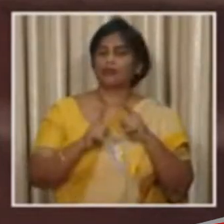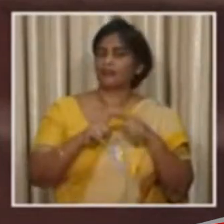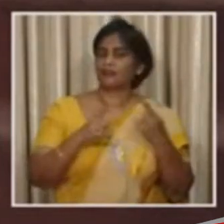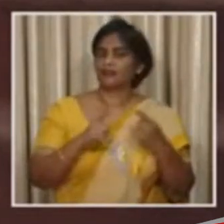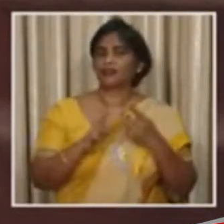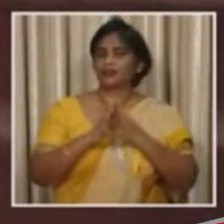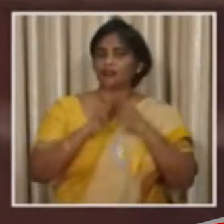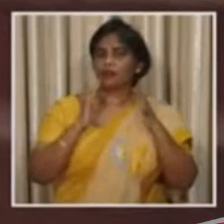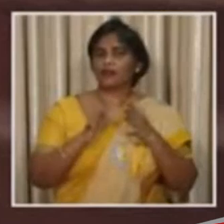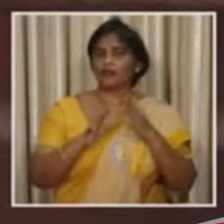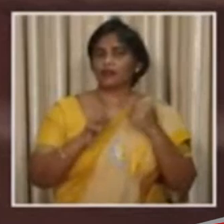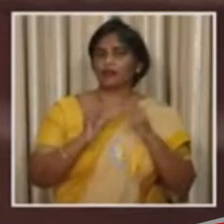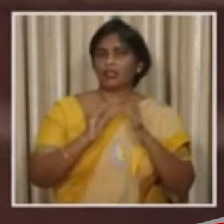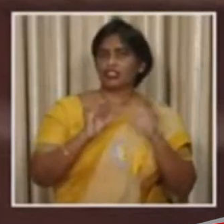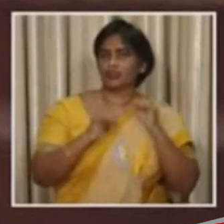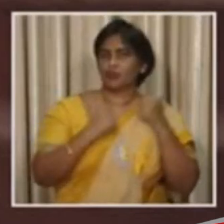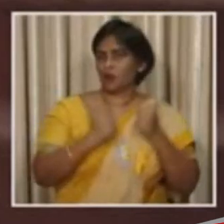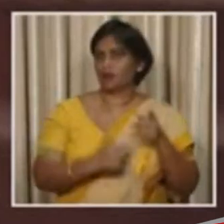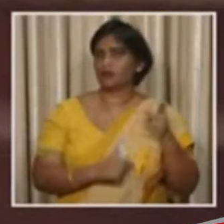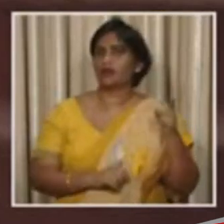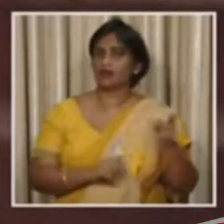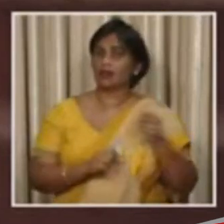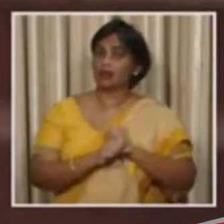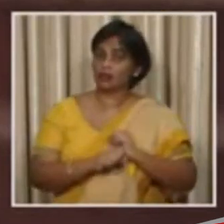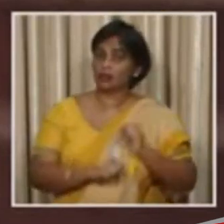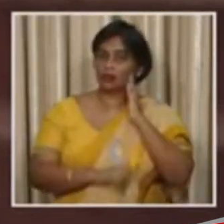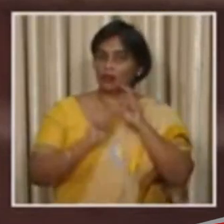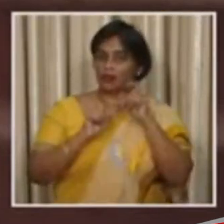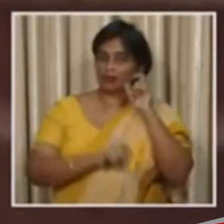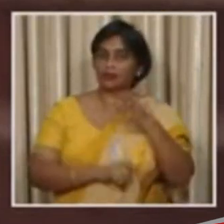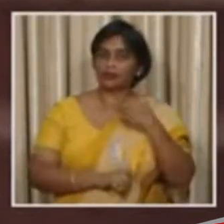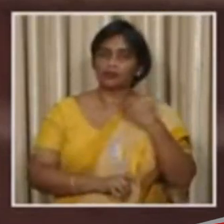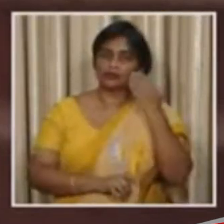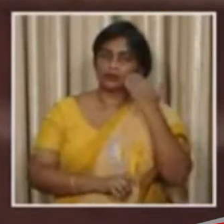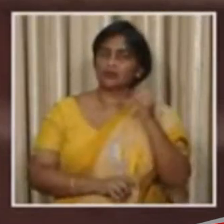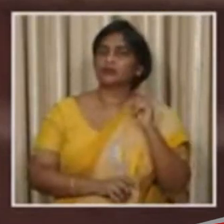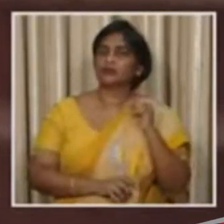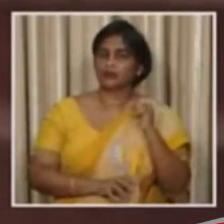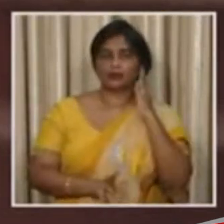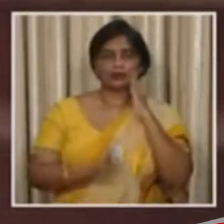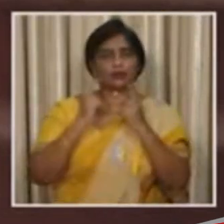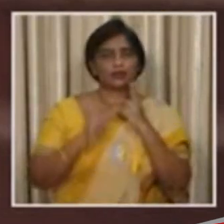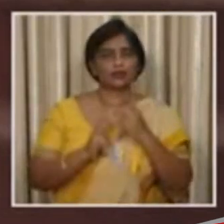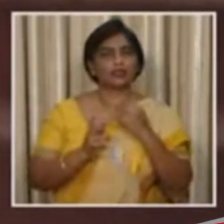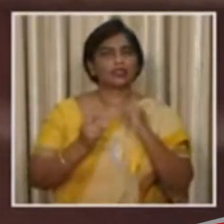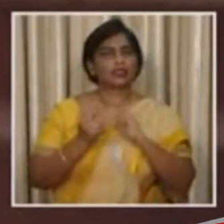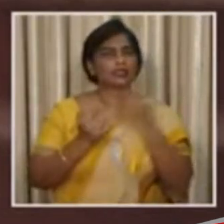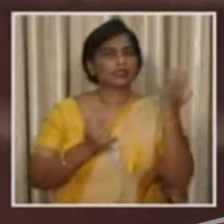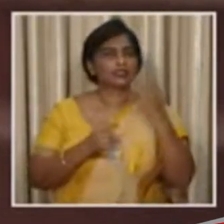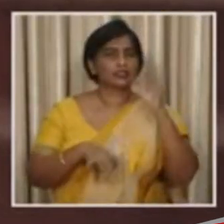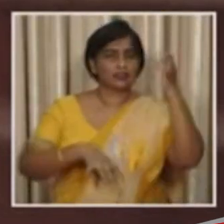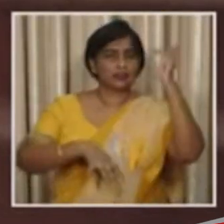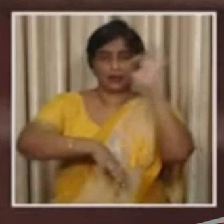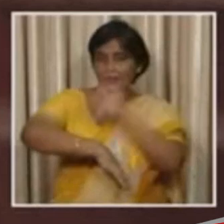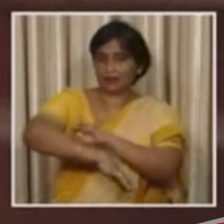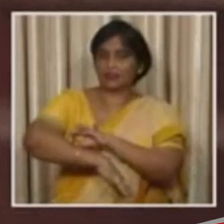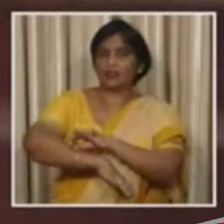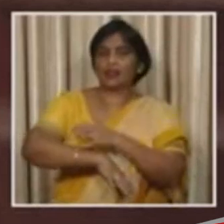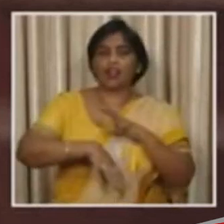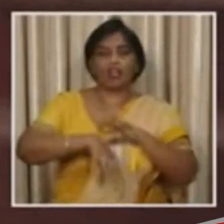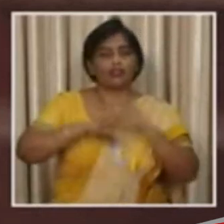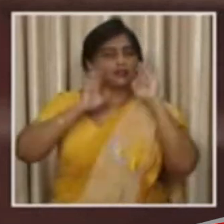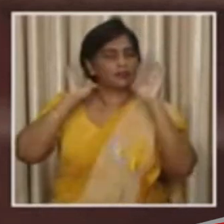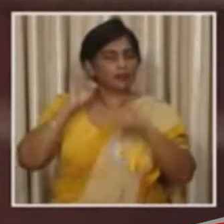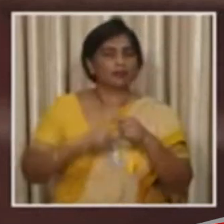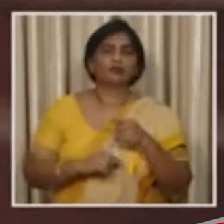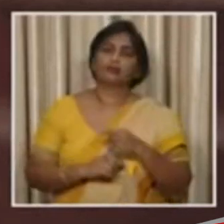වගේ ලොකු හොඳ කවර්ස් තියෙනවා. හැබැයි එහෙම නැති සංචාරකයෝ තාපම අපි දකින්න සමහර සංචාරකයෝ සීගිරියේ බඹරු ගහලා සීගිරියේ රෝහලේ ඉන්නකෝ. මම